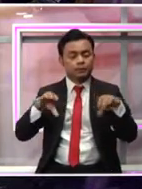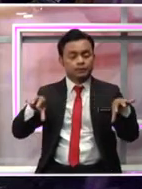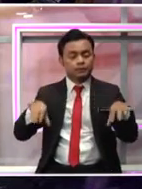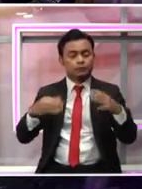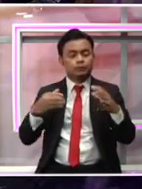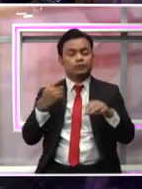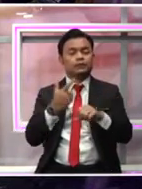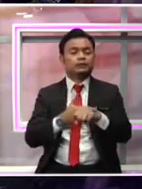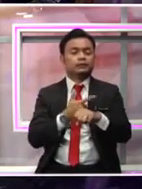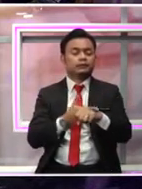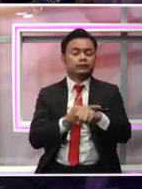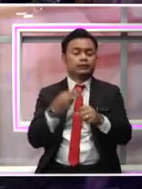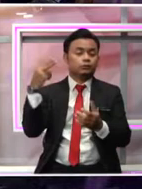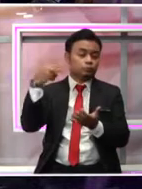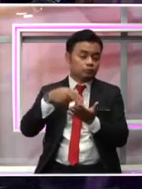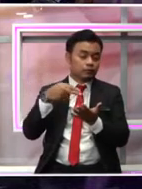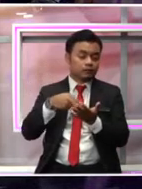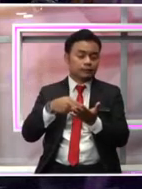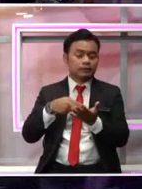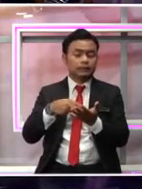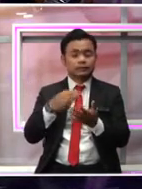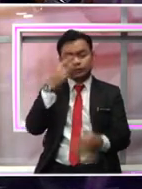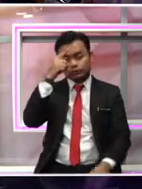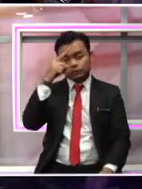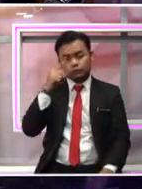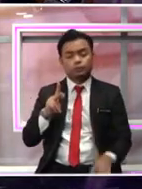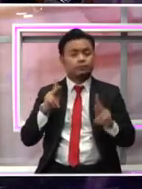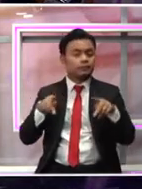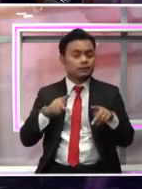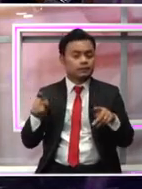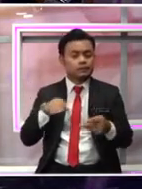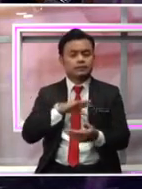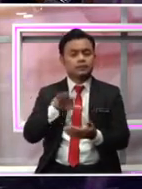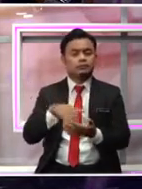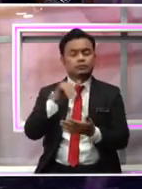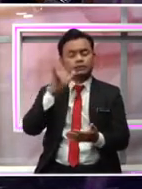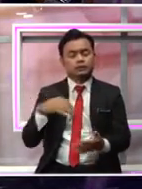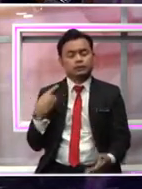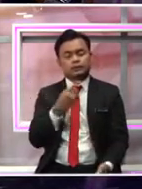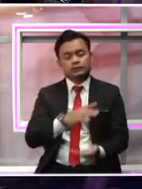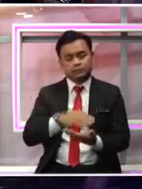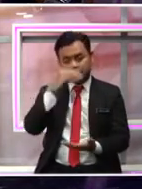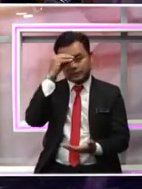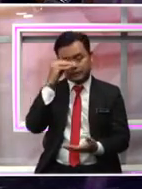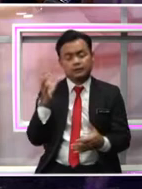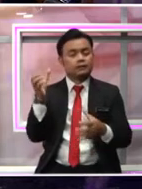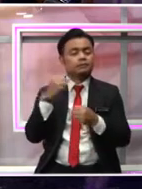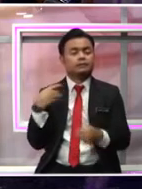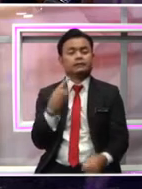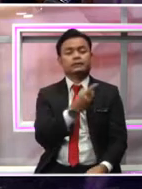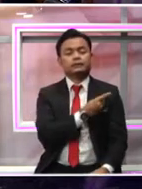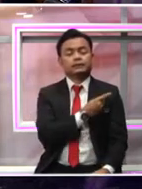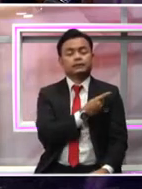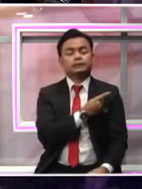dan ulangan untuk memastikan semua yang kita pelajari dapat dilaksanakan kembali dengan baik-baiklah udah di